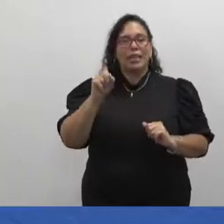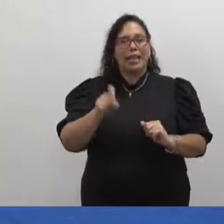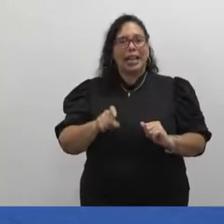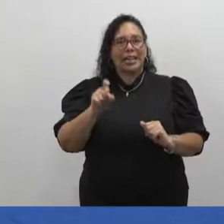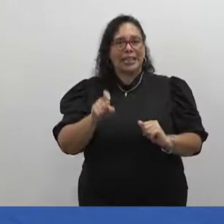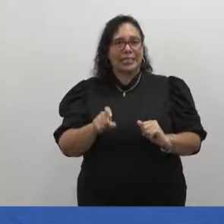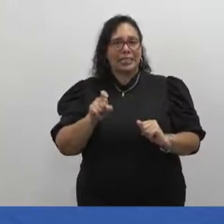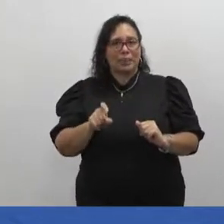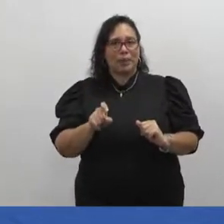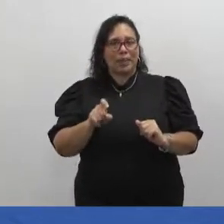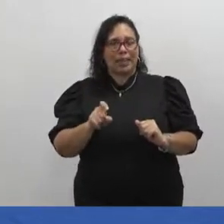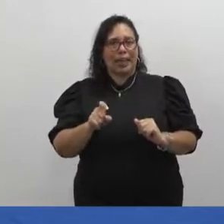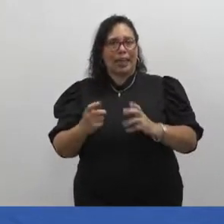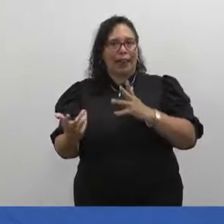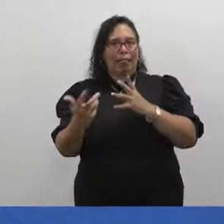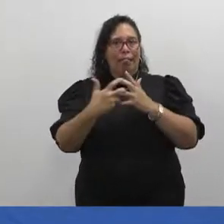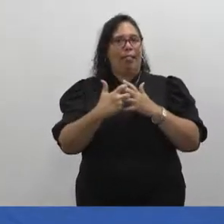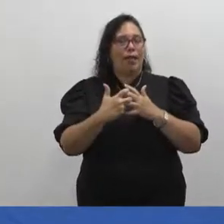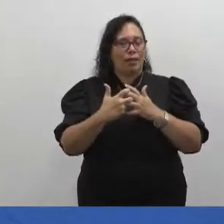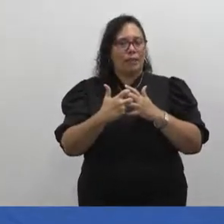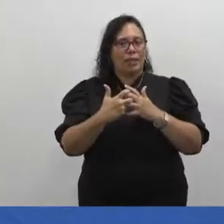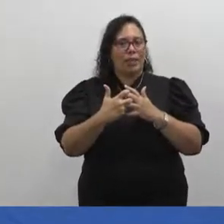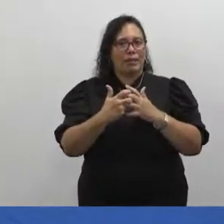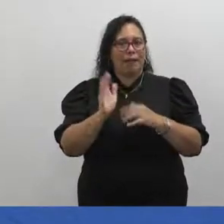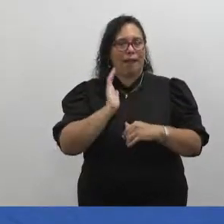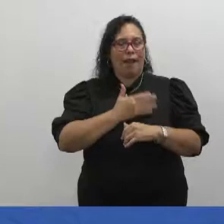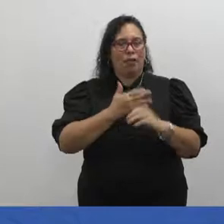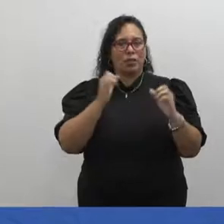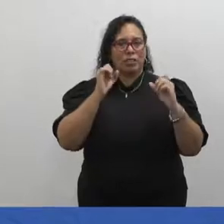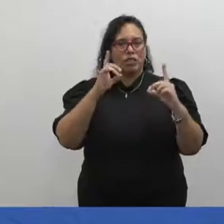time dương thử ca